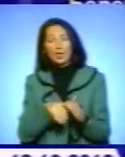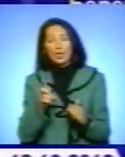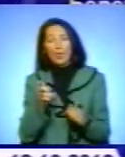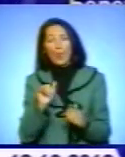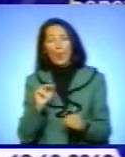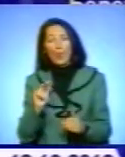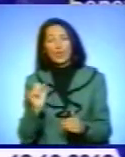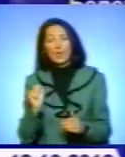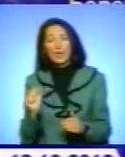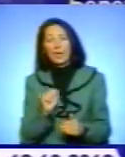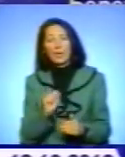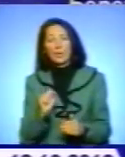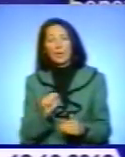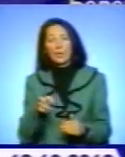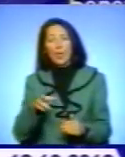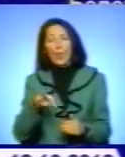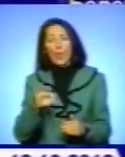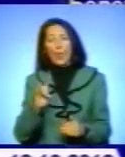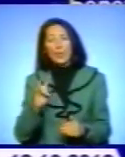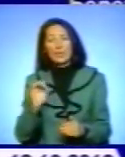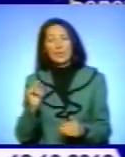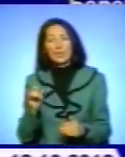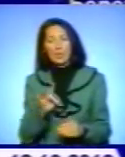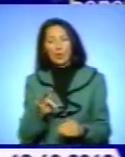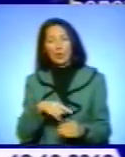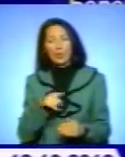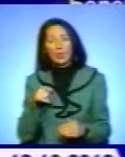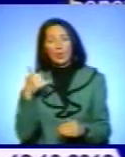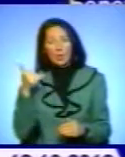Теребовлянський, Монастирський райони. Номер телефону